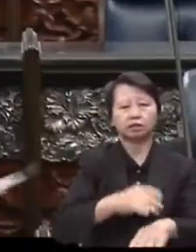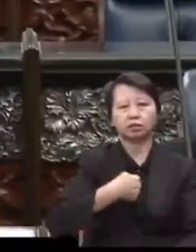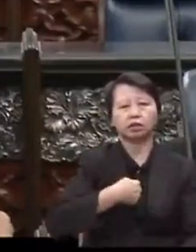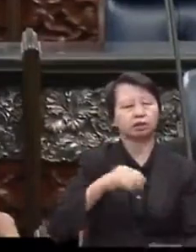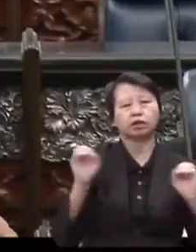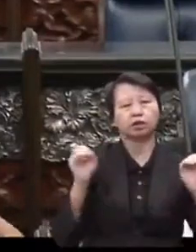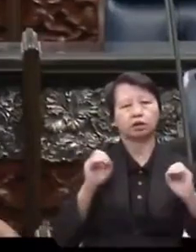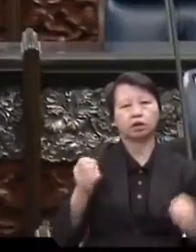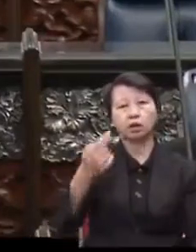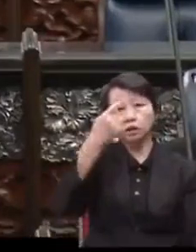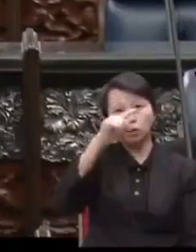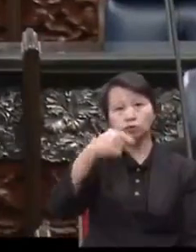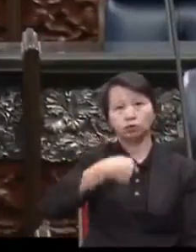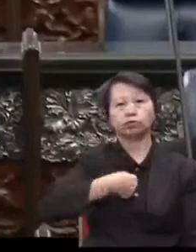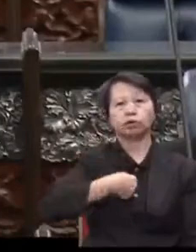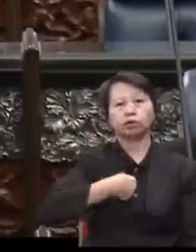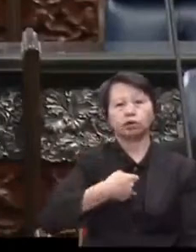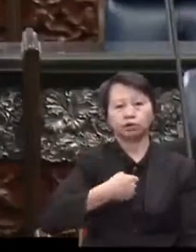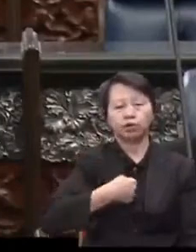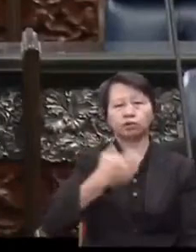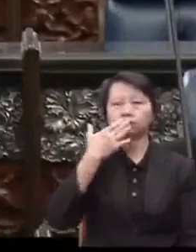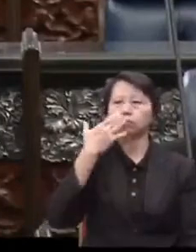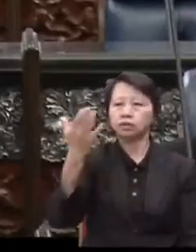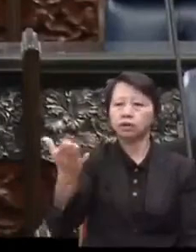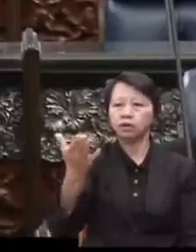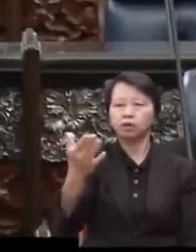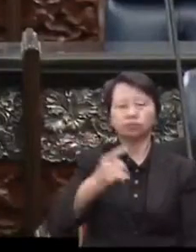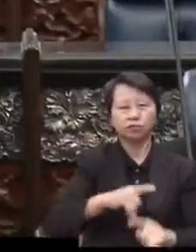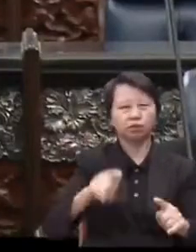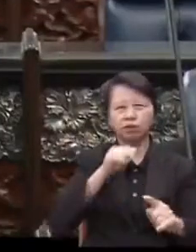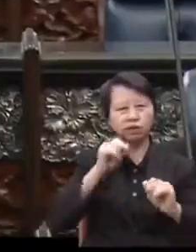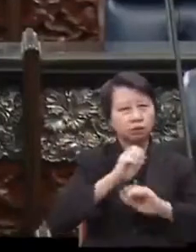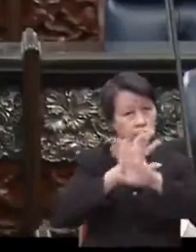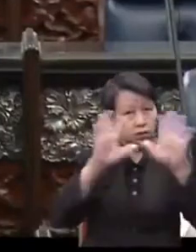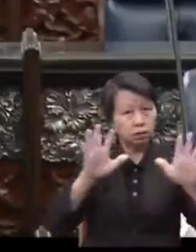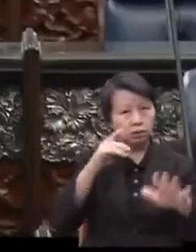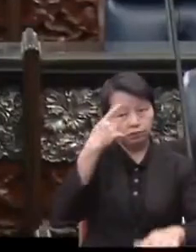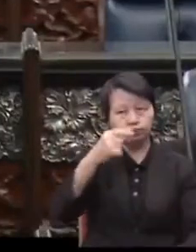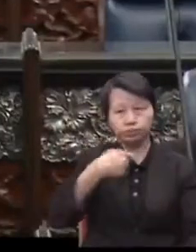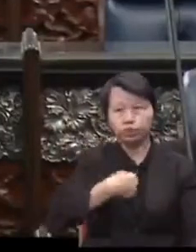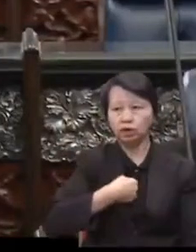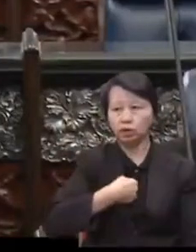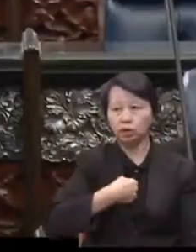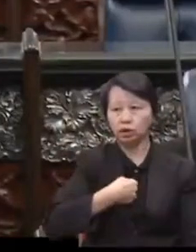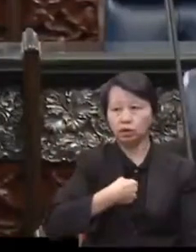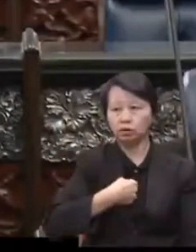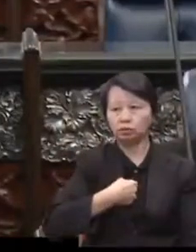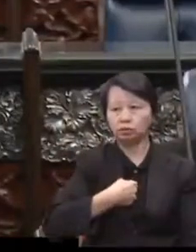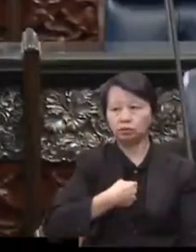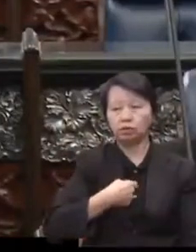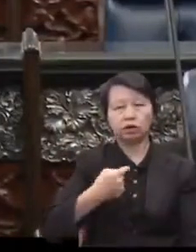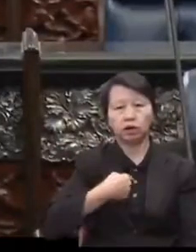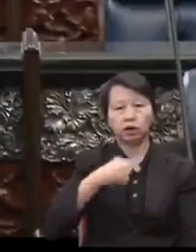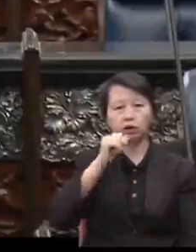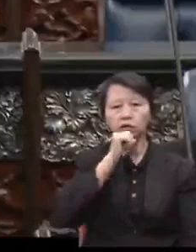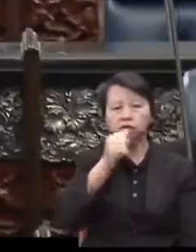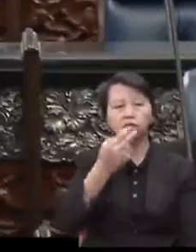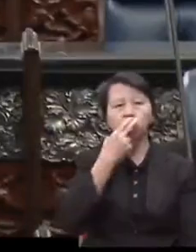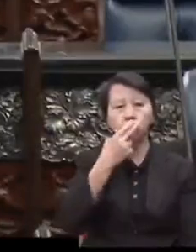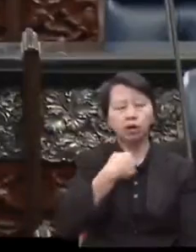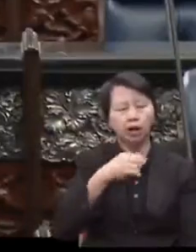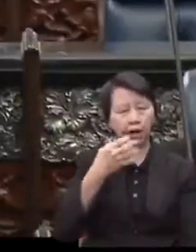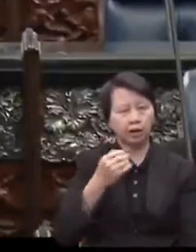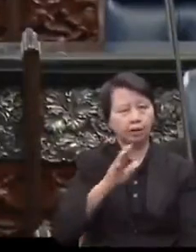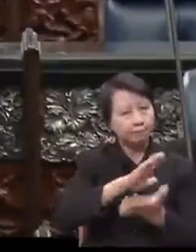saya bagi saya saya berterima kasih tetapi ia tidak jelas bagi saya saya tidak merokok Saya nak